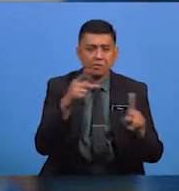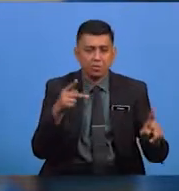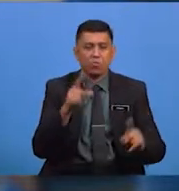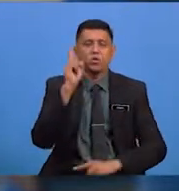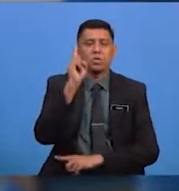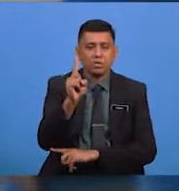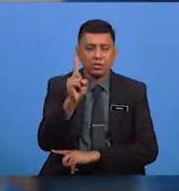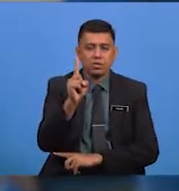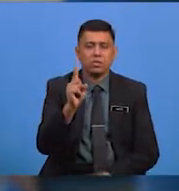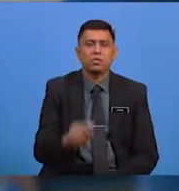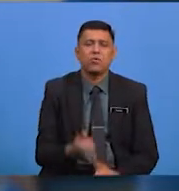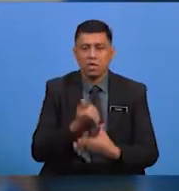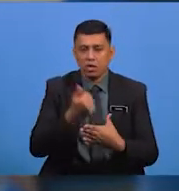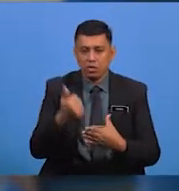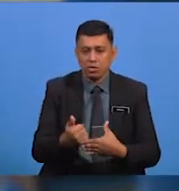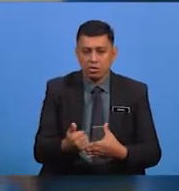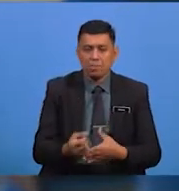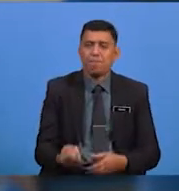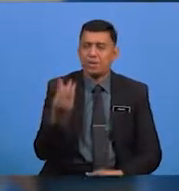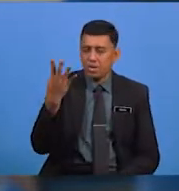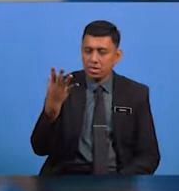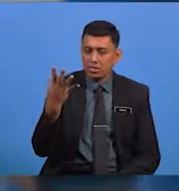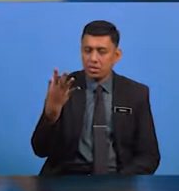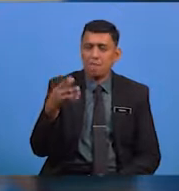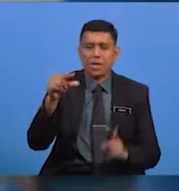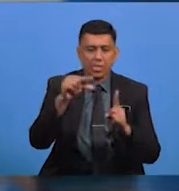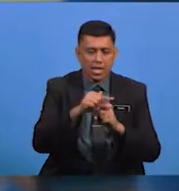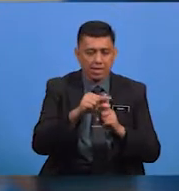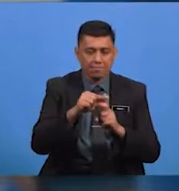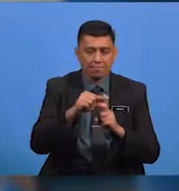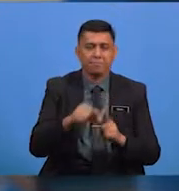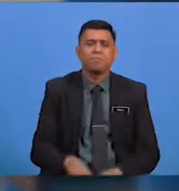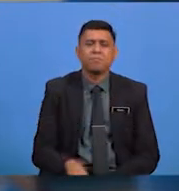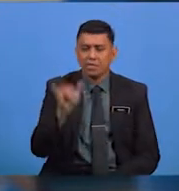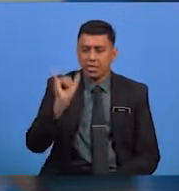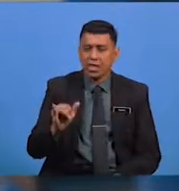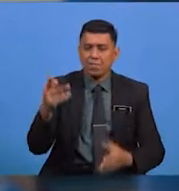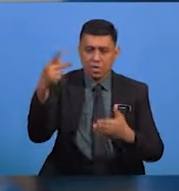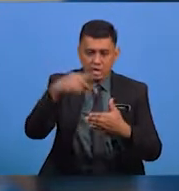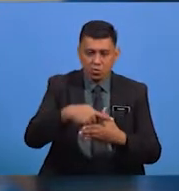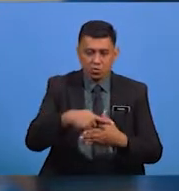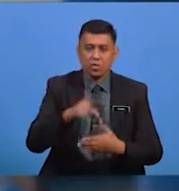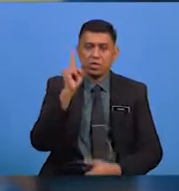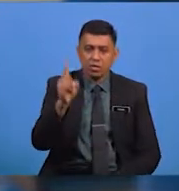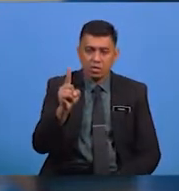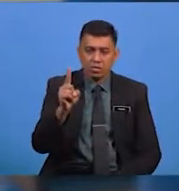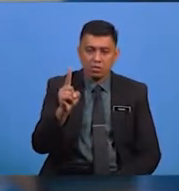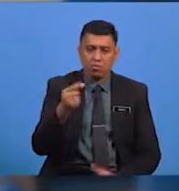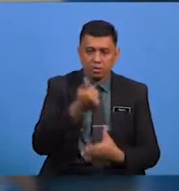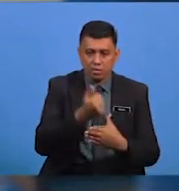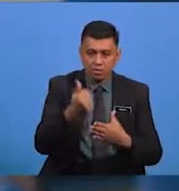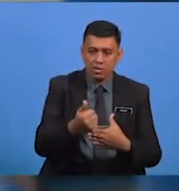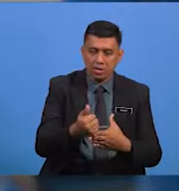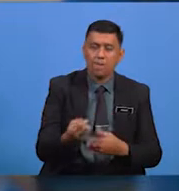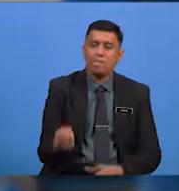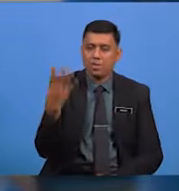daripada satu atau beberapa perkataan yang mengandungi satu